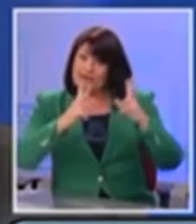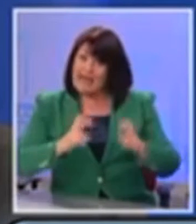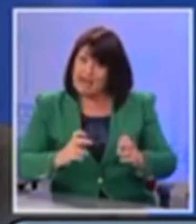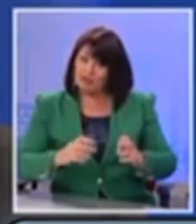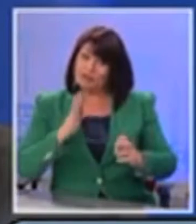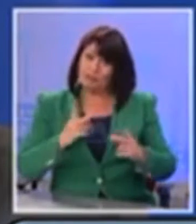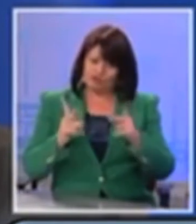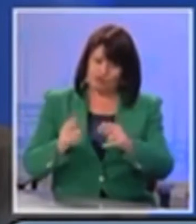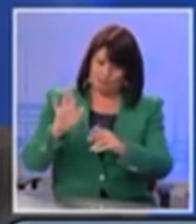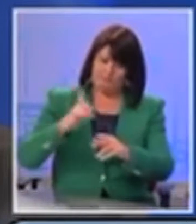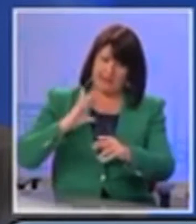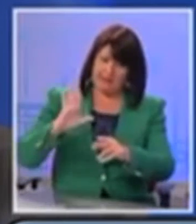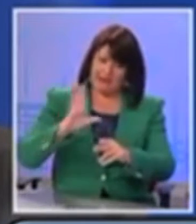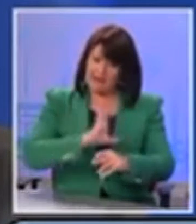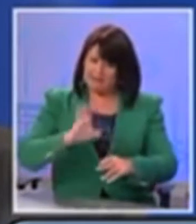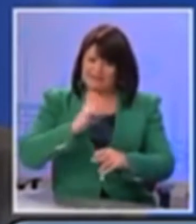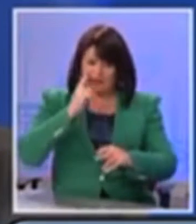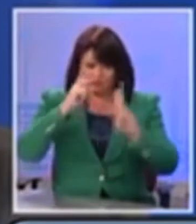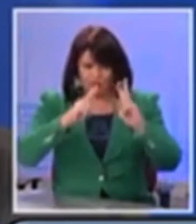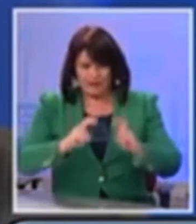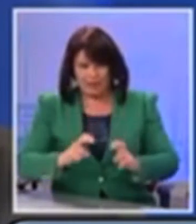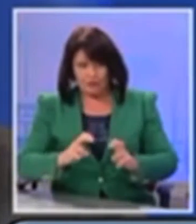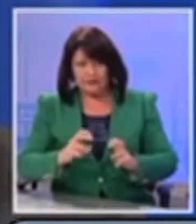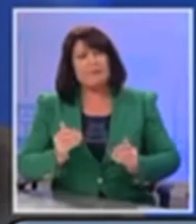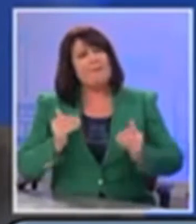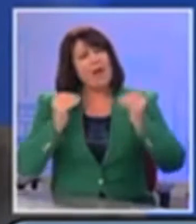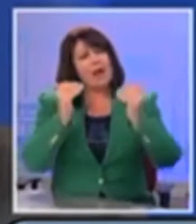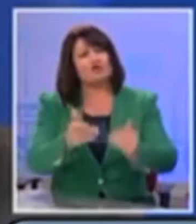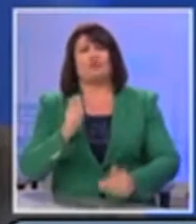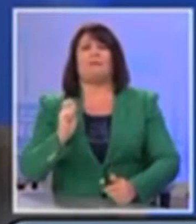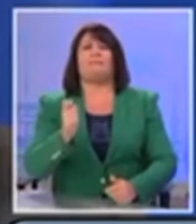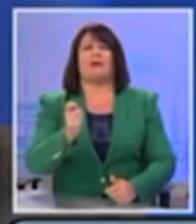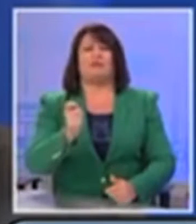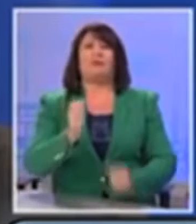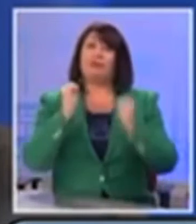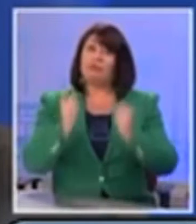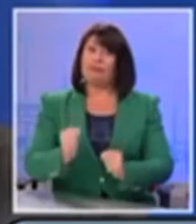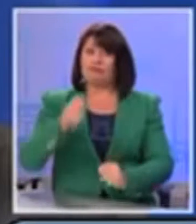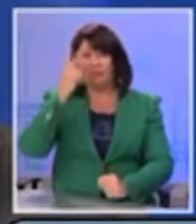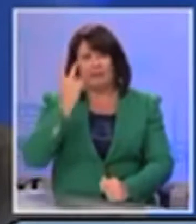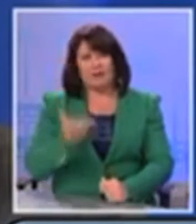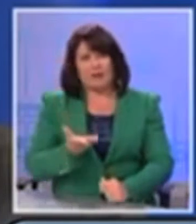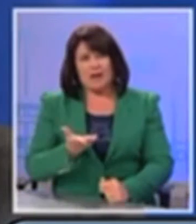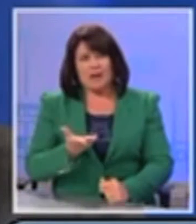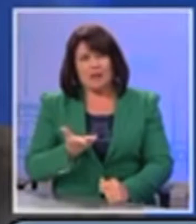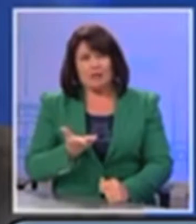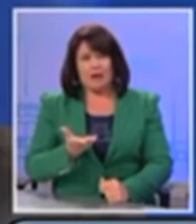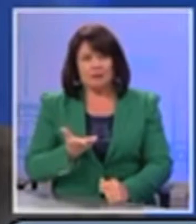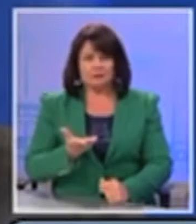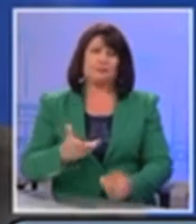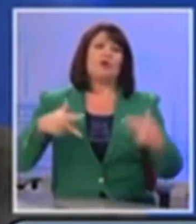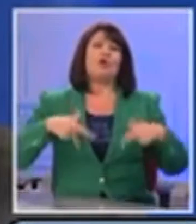à la suspension de paiement, d'autant plus que dans toute une série de